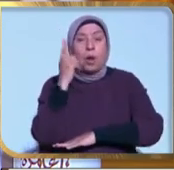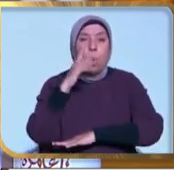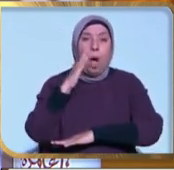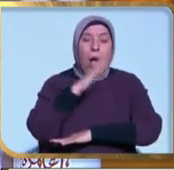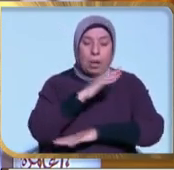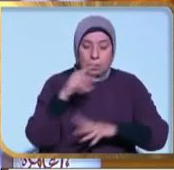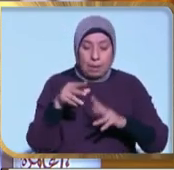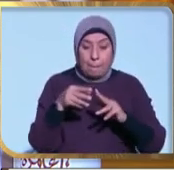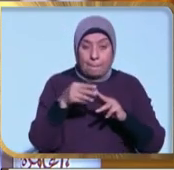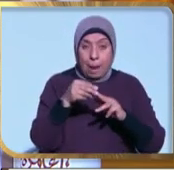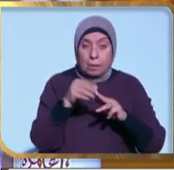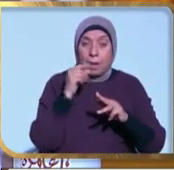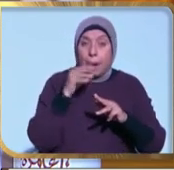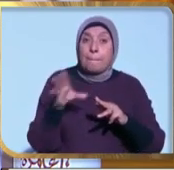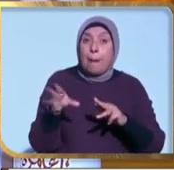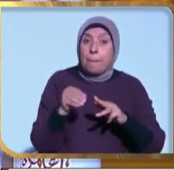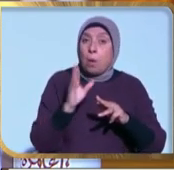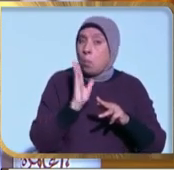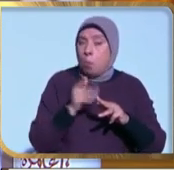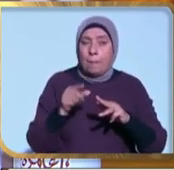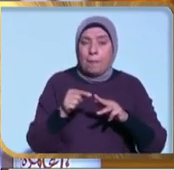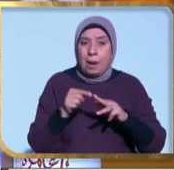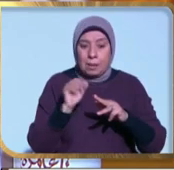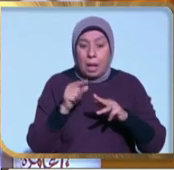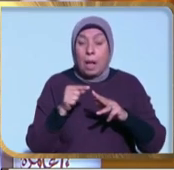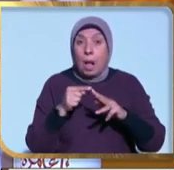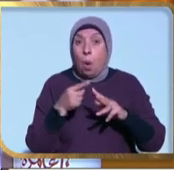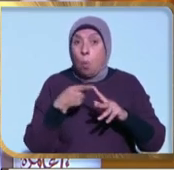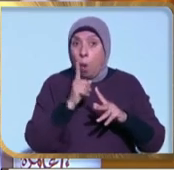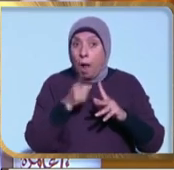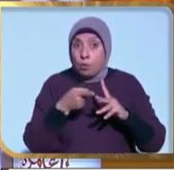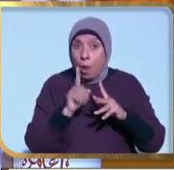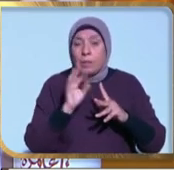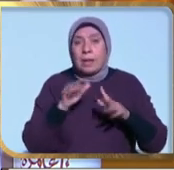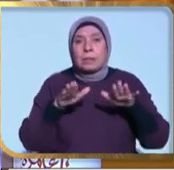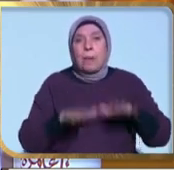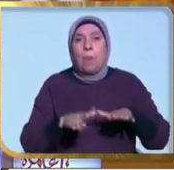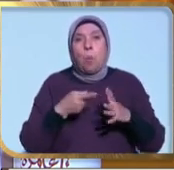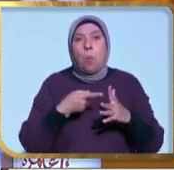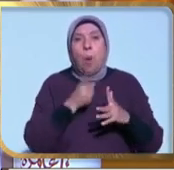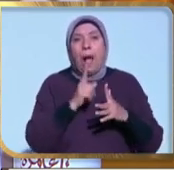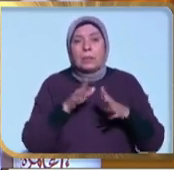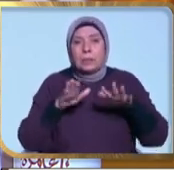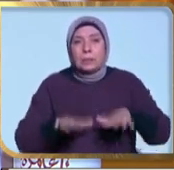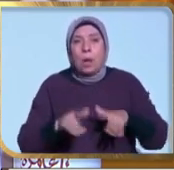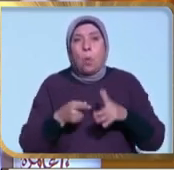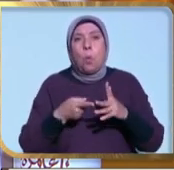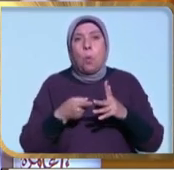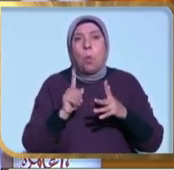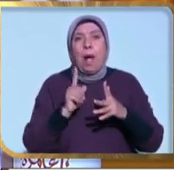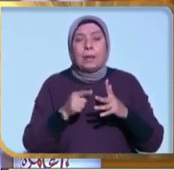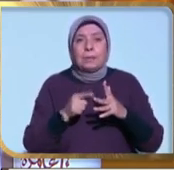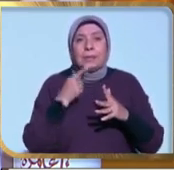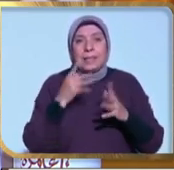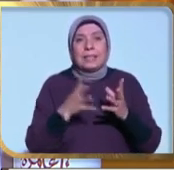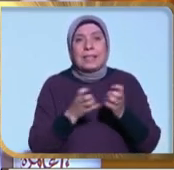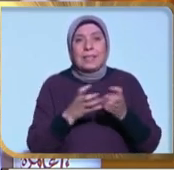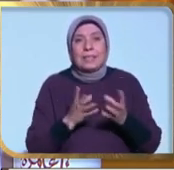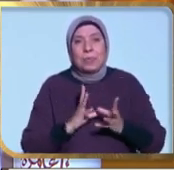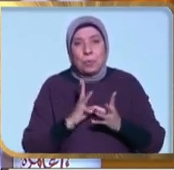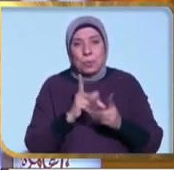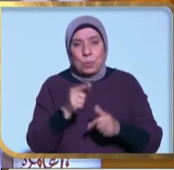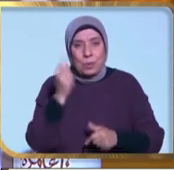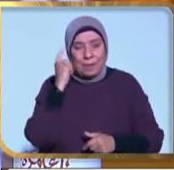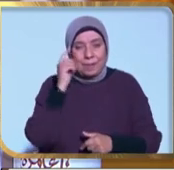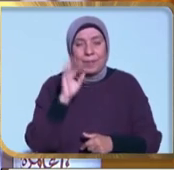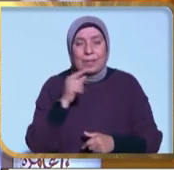جمع تقديم او جمع تاخير بحسب المتاح لها واحنا يعني ايه فصلنا المساله على قدر الطاقه ونسال